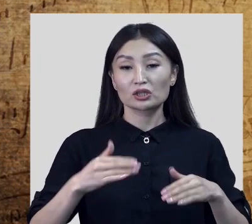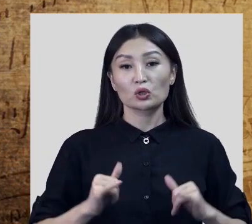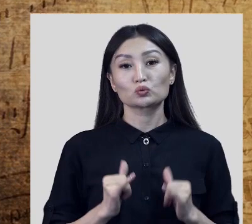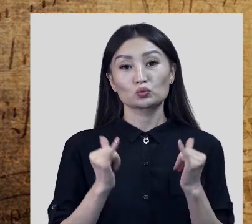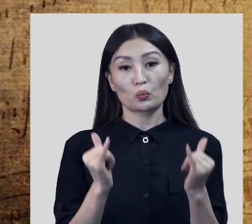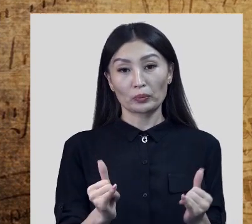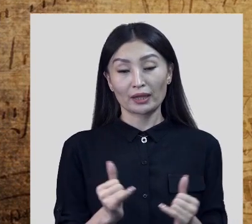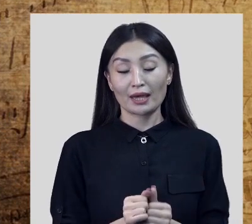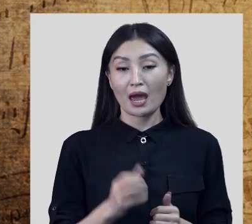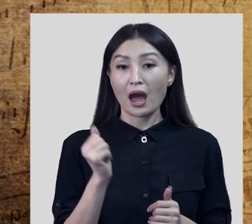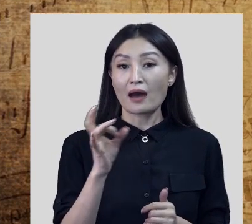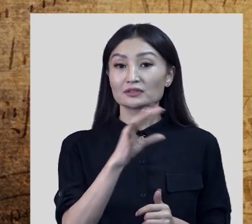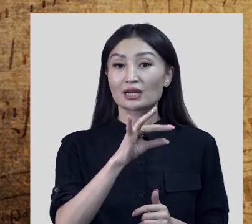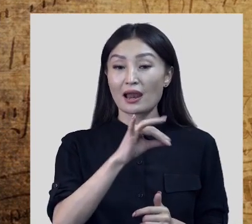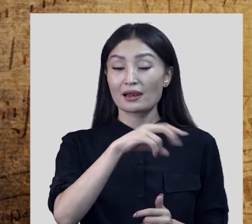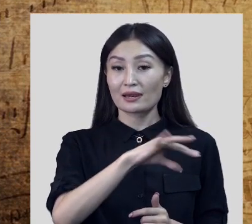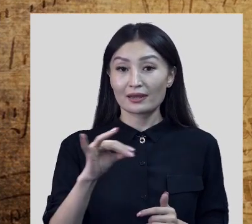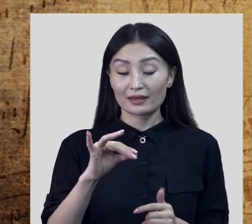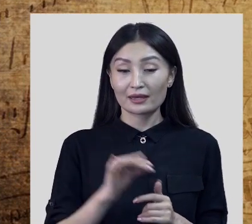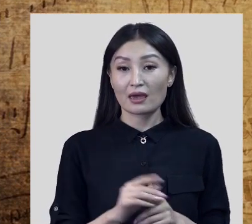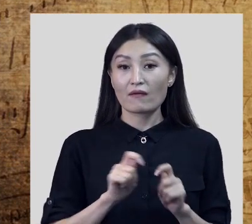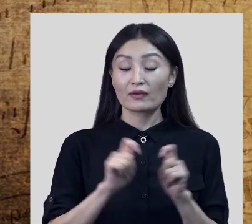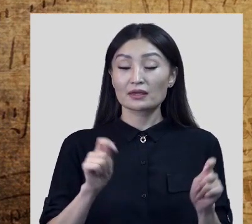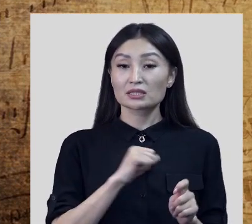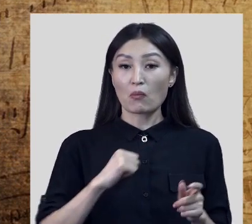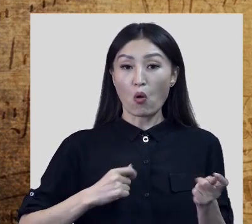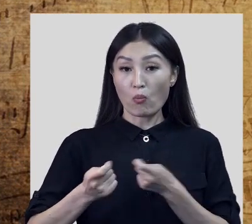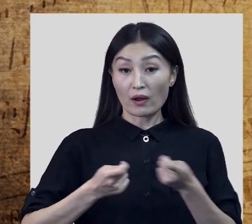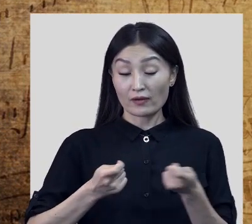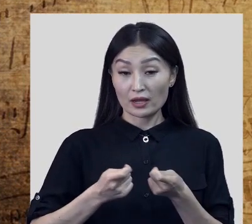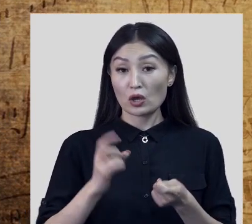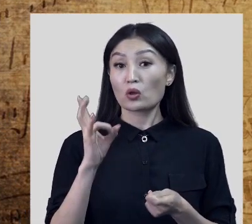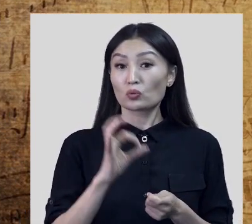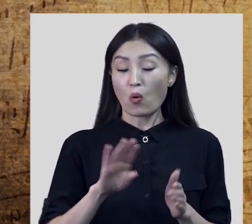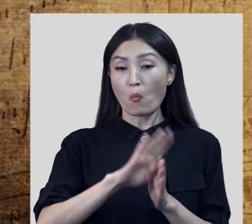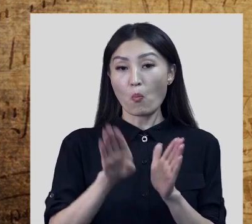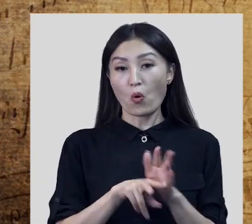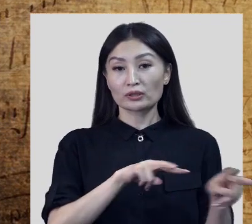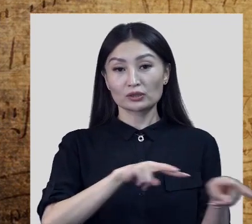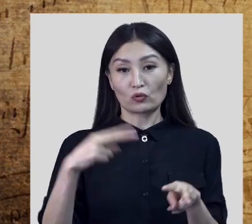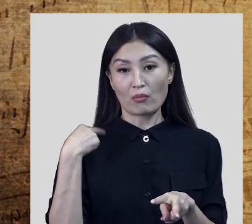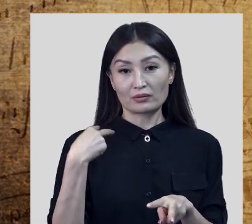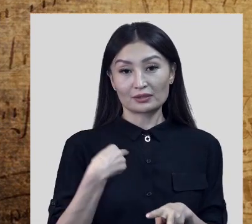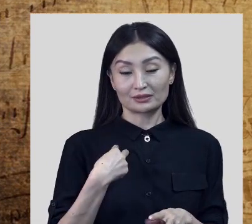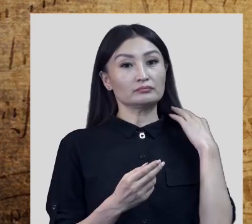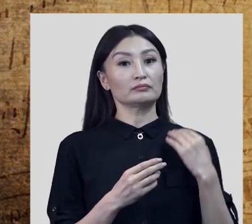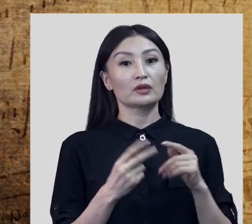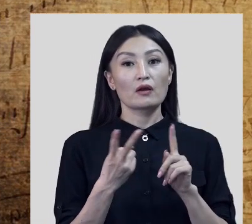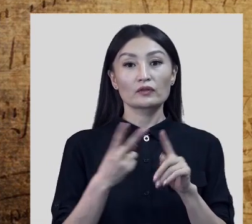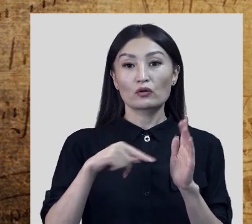в австралийских колониях были введены элементы самоуправления но под контролем английских губернаторов